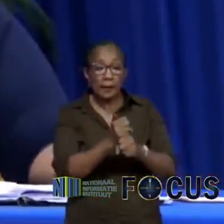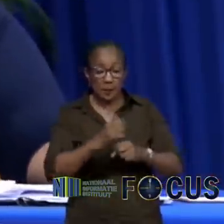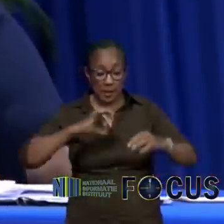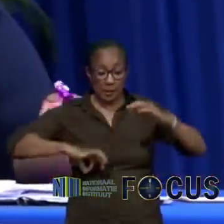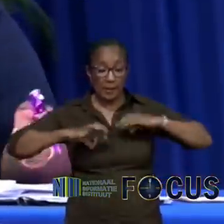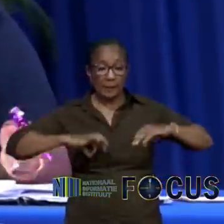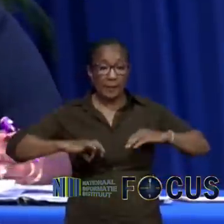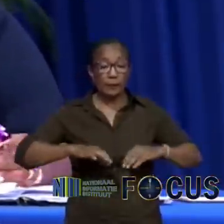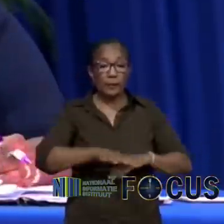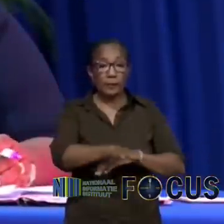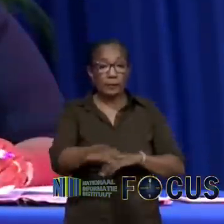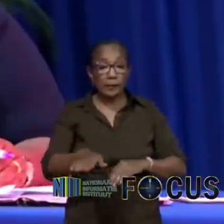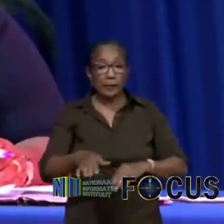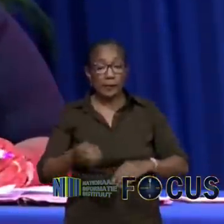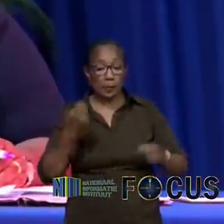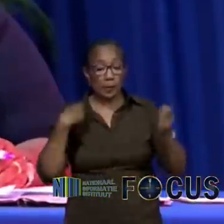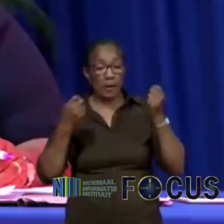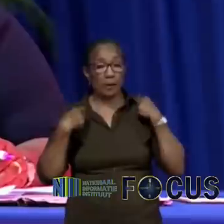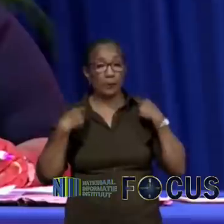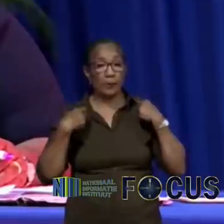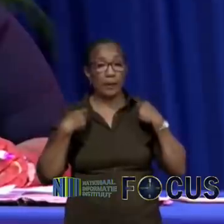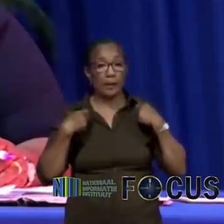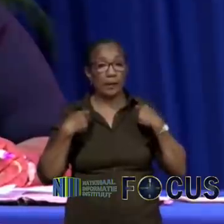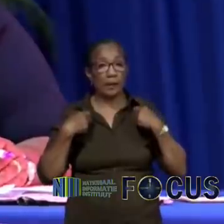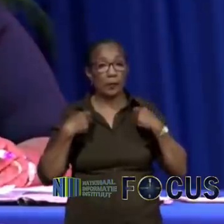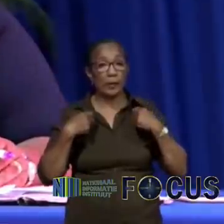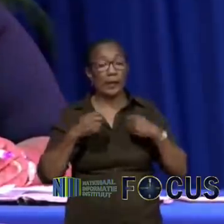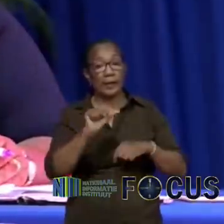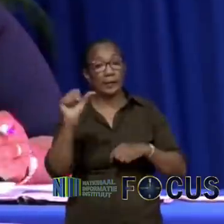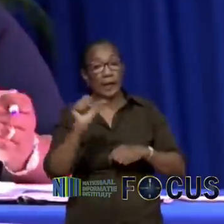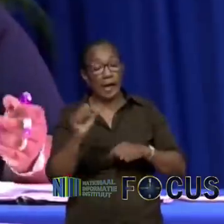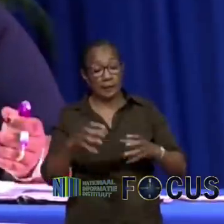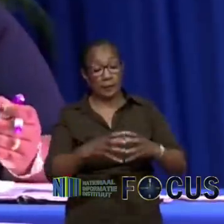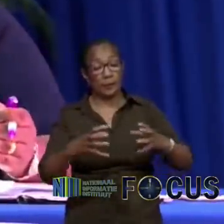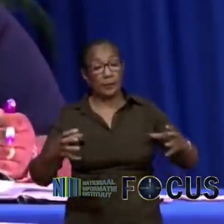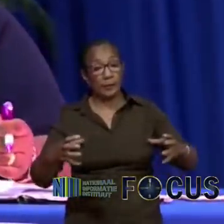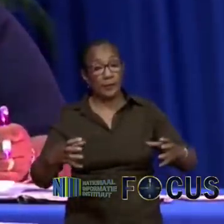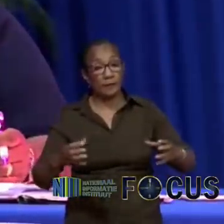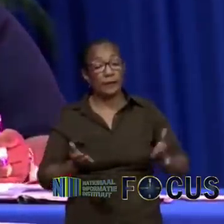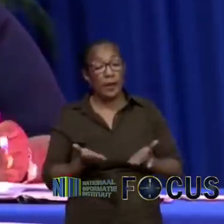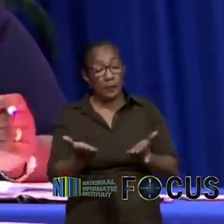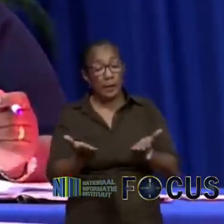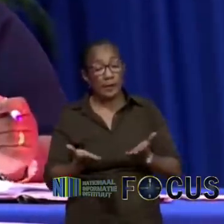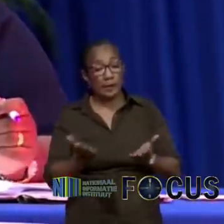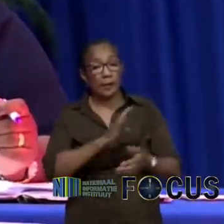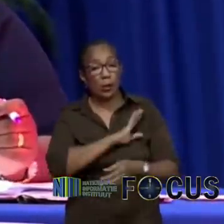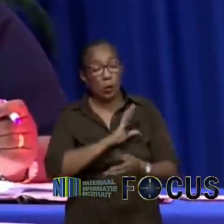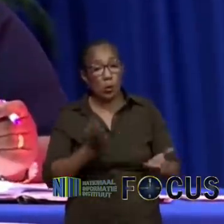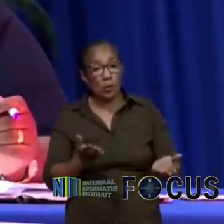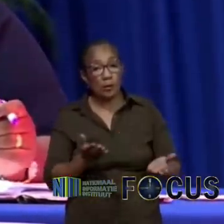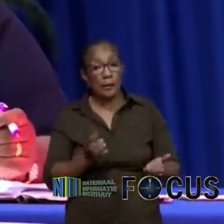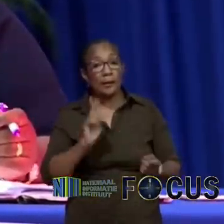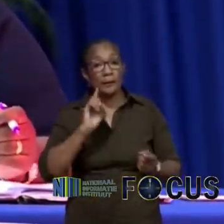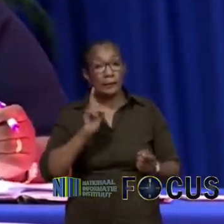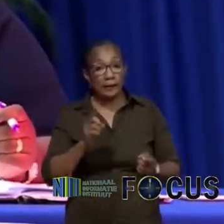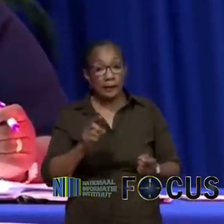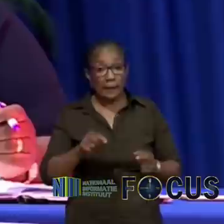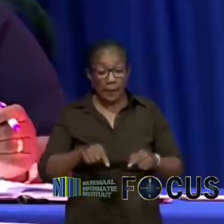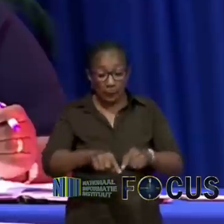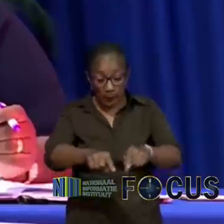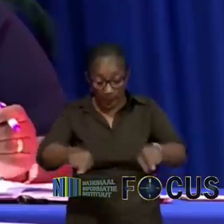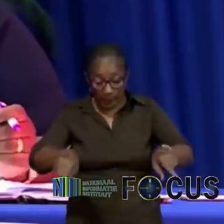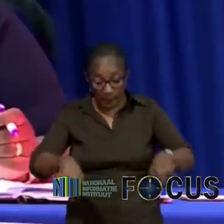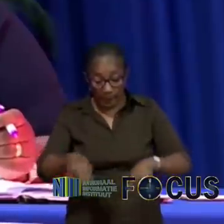ministerie van HIT heeft met de winkeliers en de overige bedrijven, bakkerijen, etc. Dat er dus